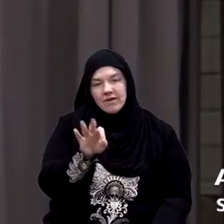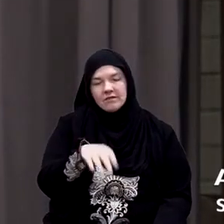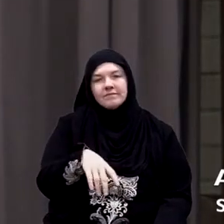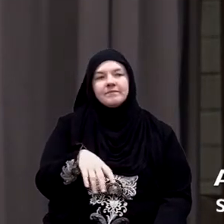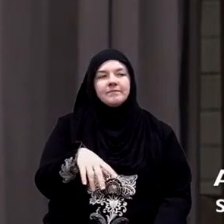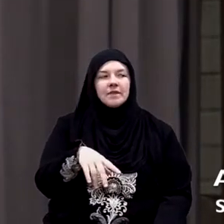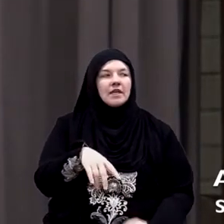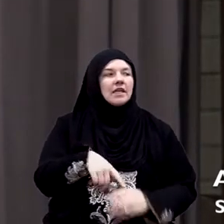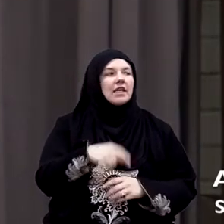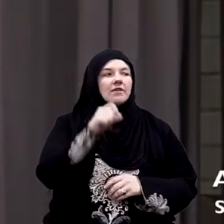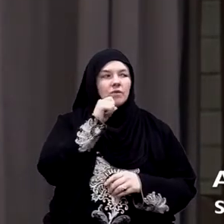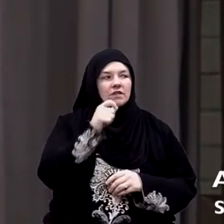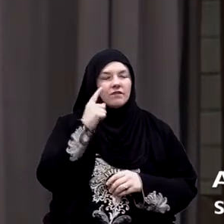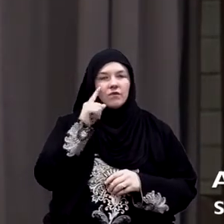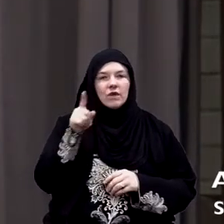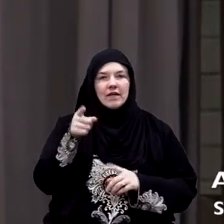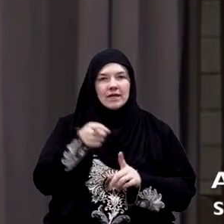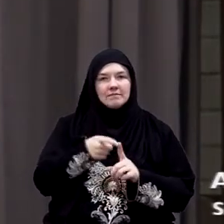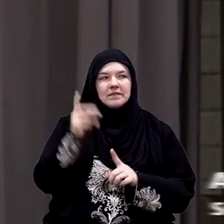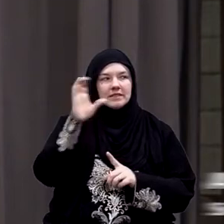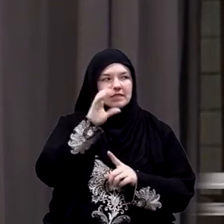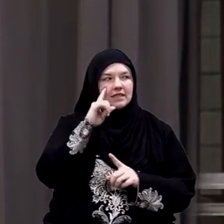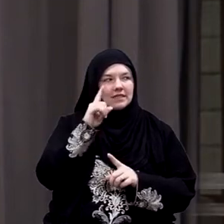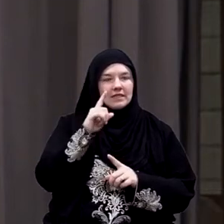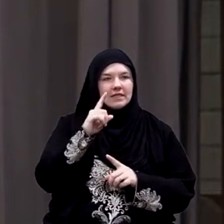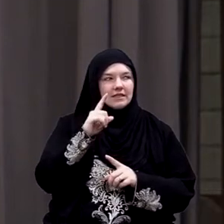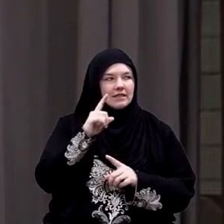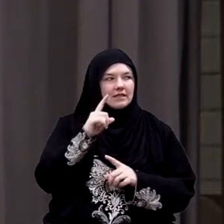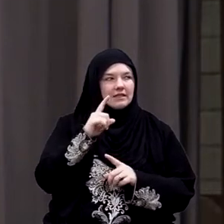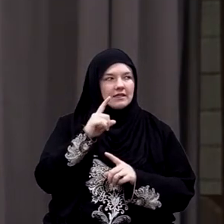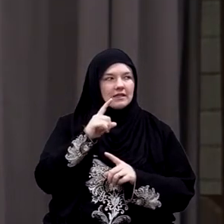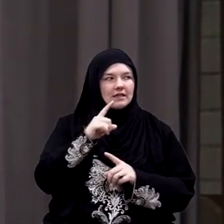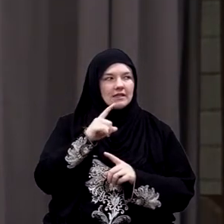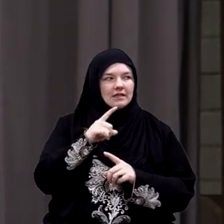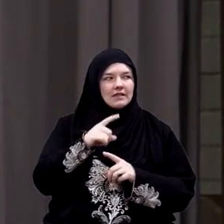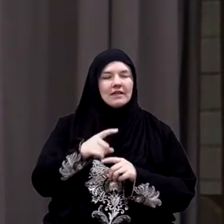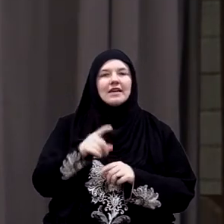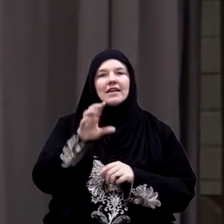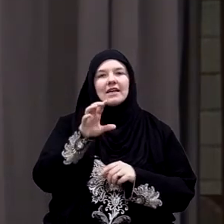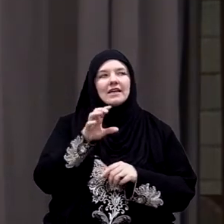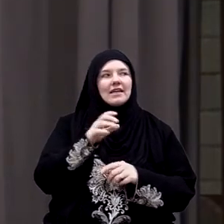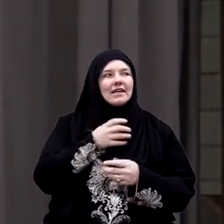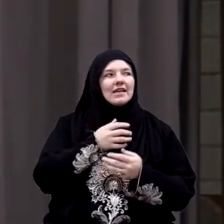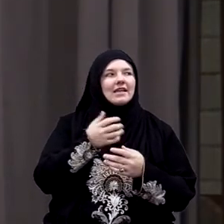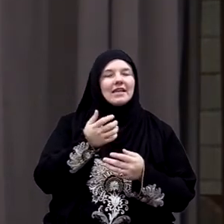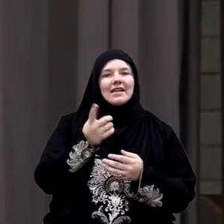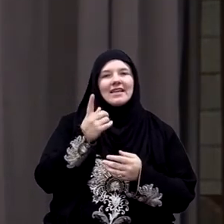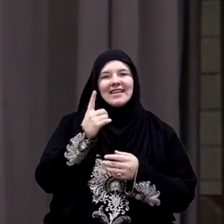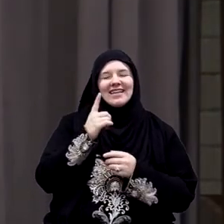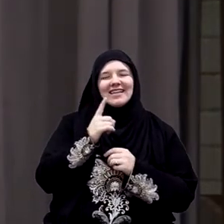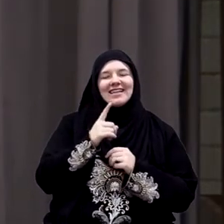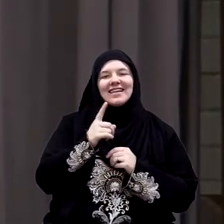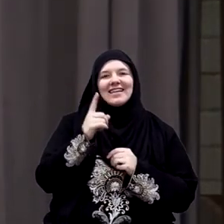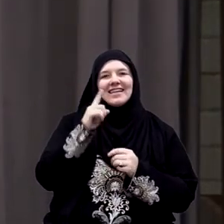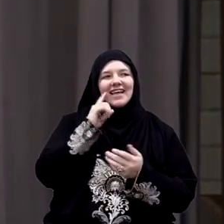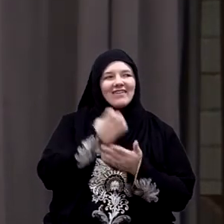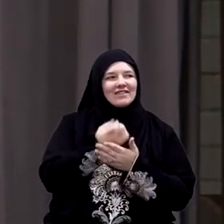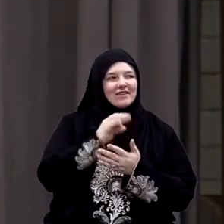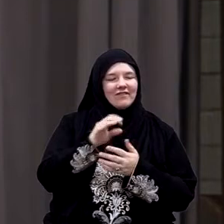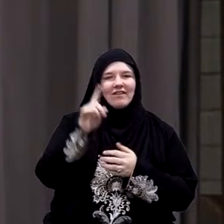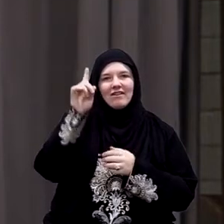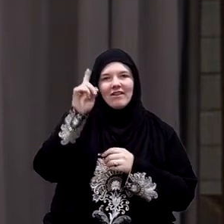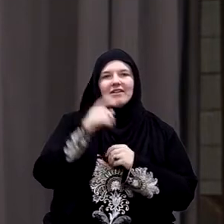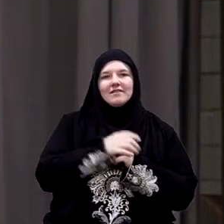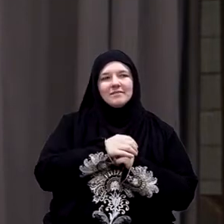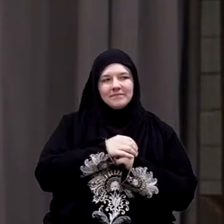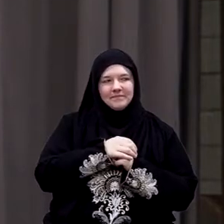رَبِّهِ. Were it not for him seeing evidence of Allah سبحانه وتعالى لولا